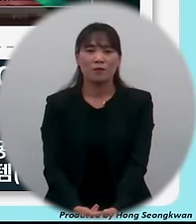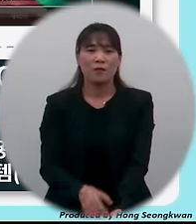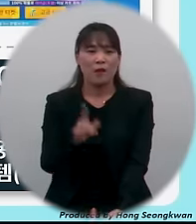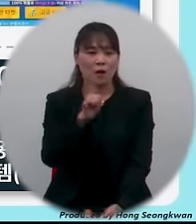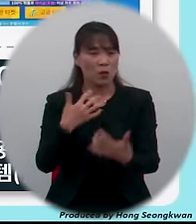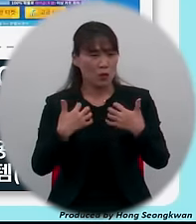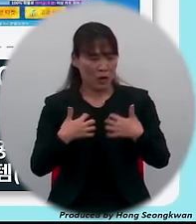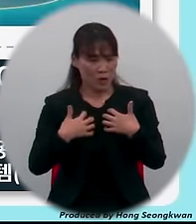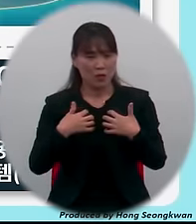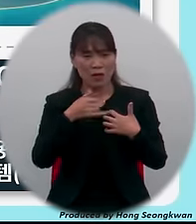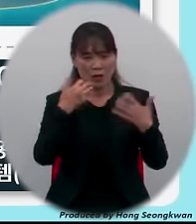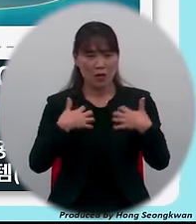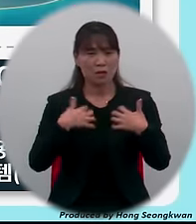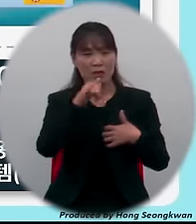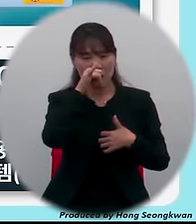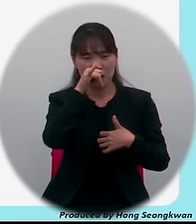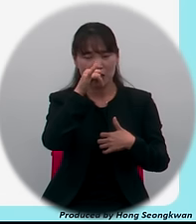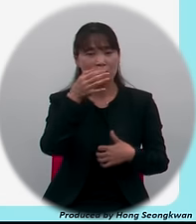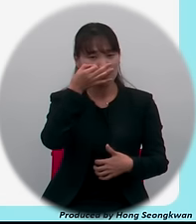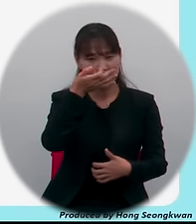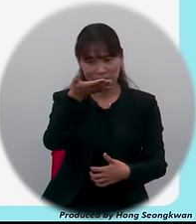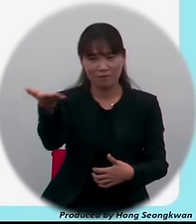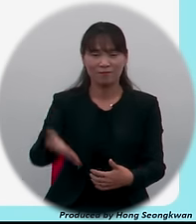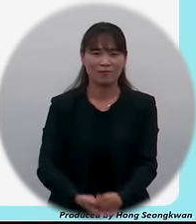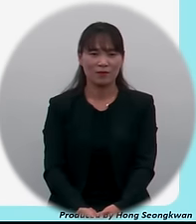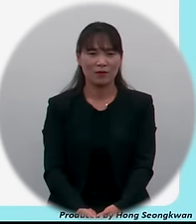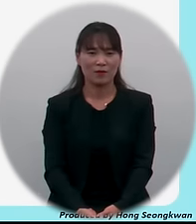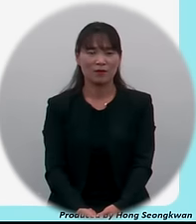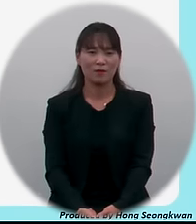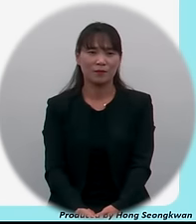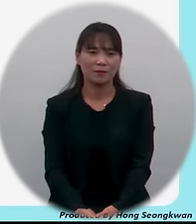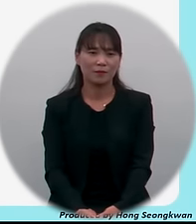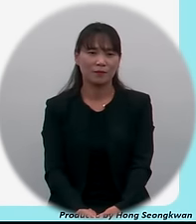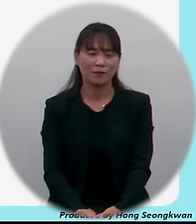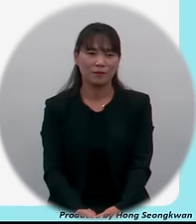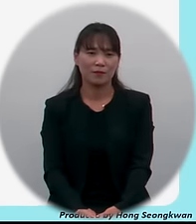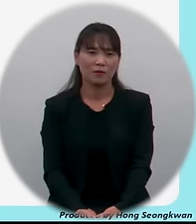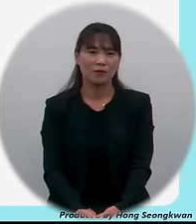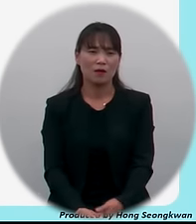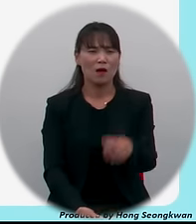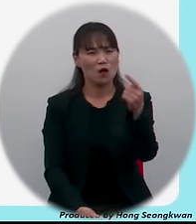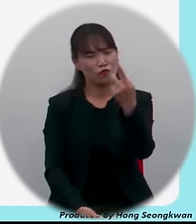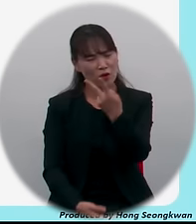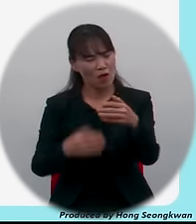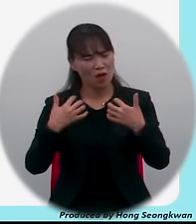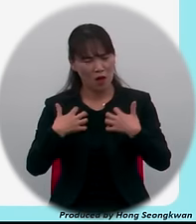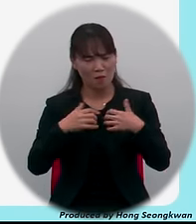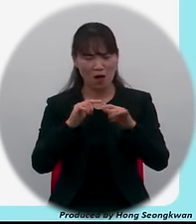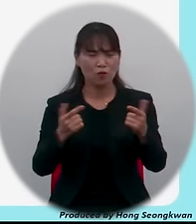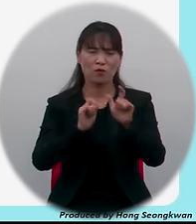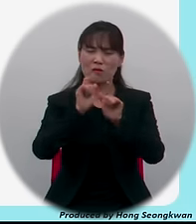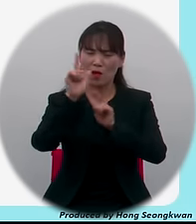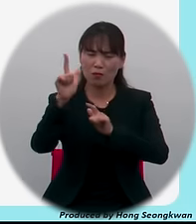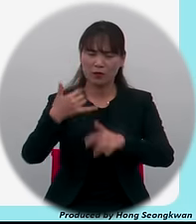화면에서 지금 제시하고 있으니까 참조하시면 되겠습니다 한두 개의 게임이 아니라 아이들이 좋아하는 대세 게임들이 이렇게